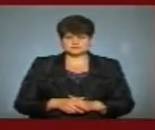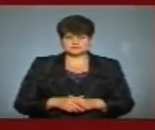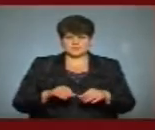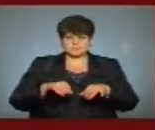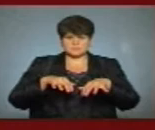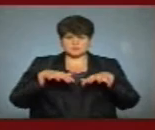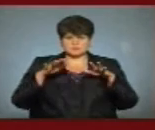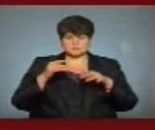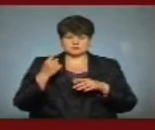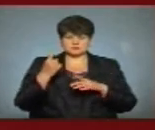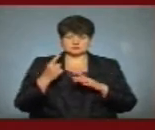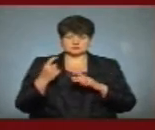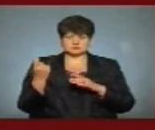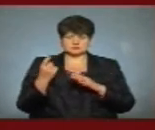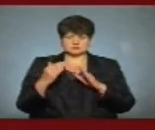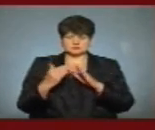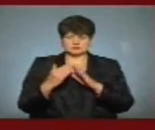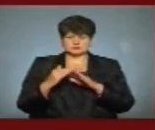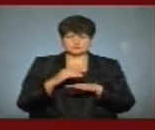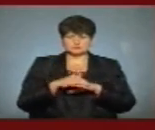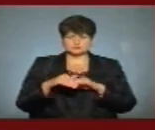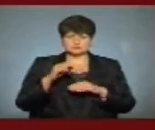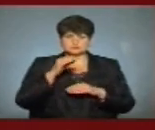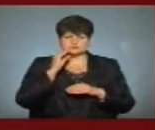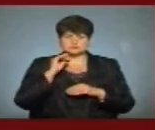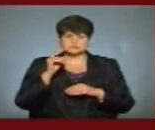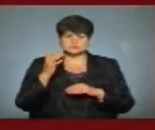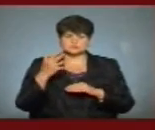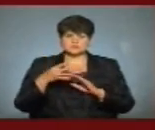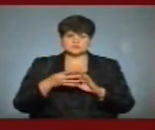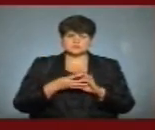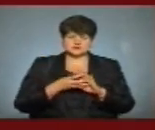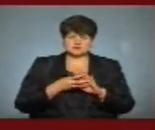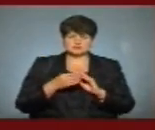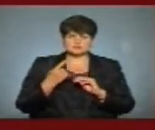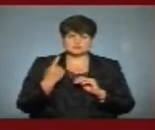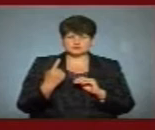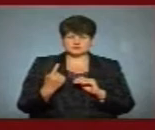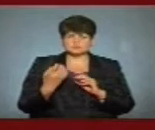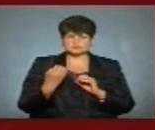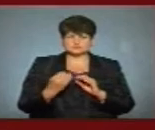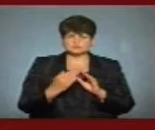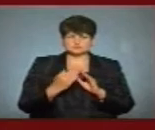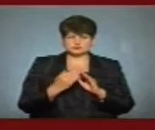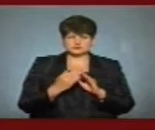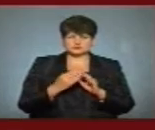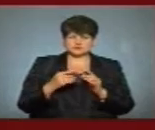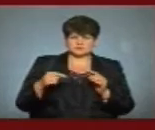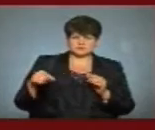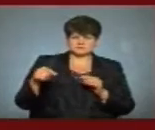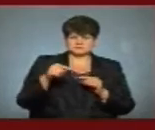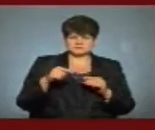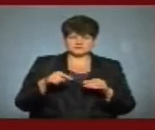Підтоплена одна господарська будівля по вулиці Шевченка, 159, і одна нежила будівля, так помаленьку обкружила